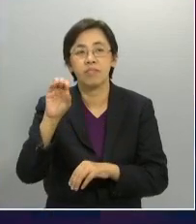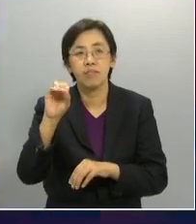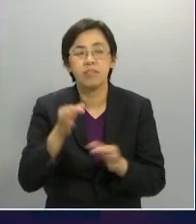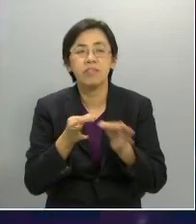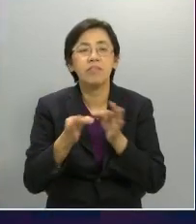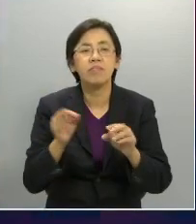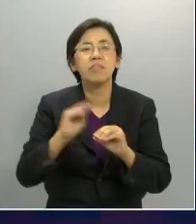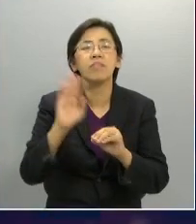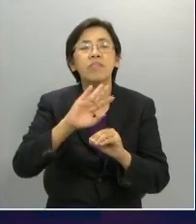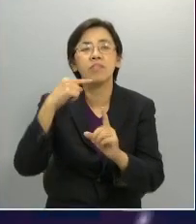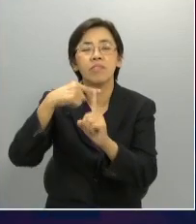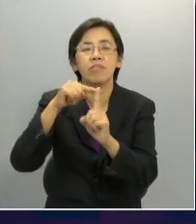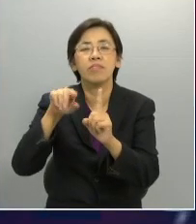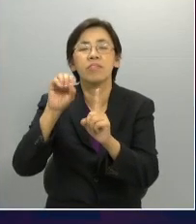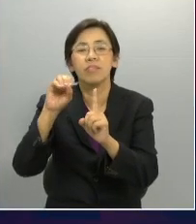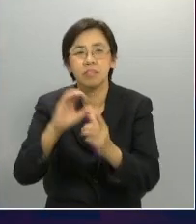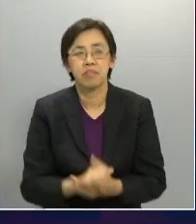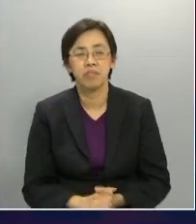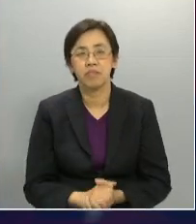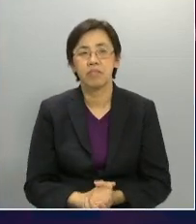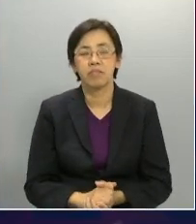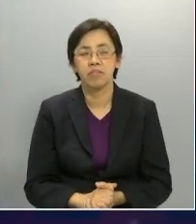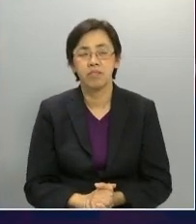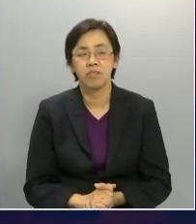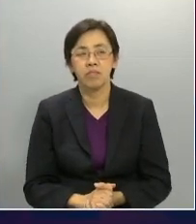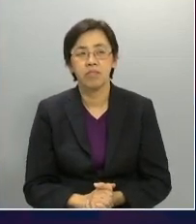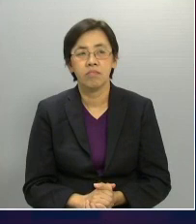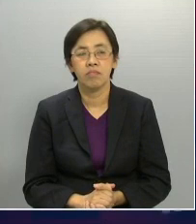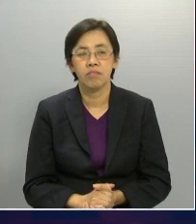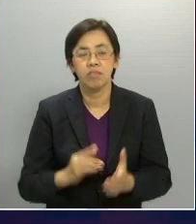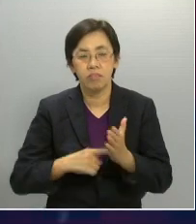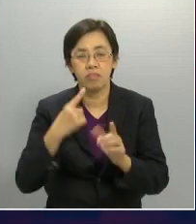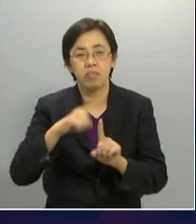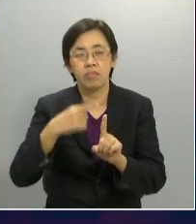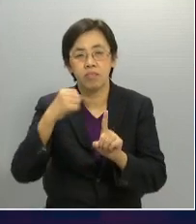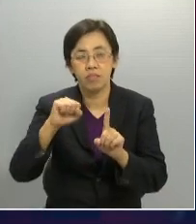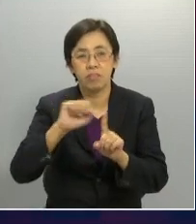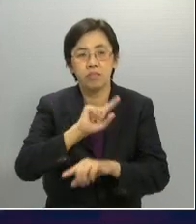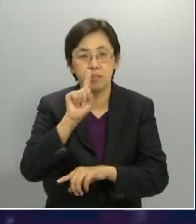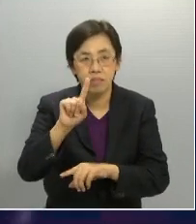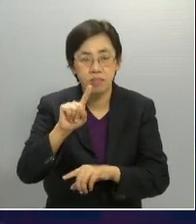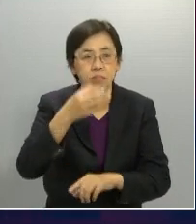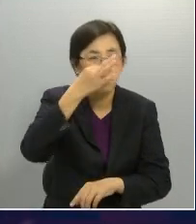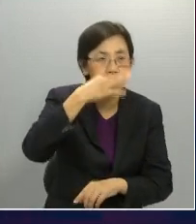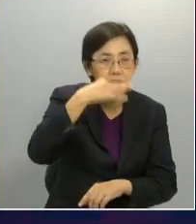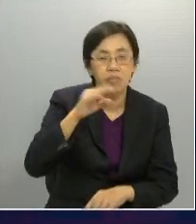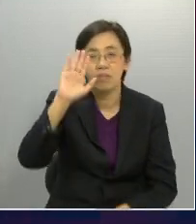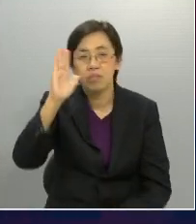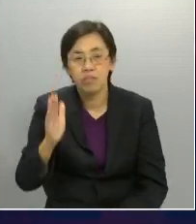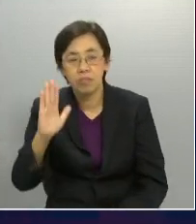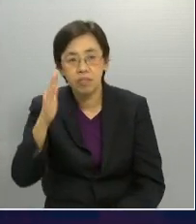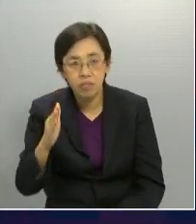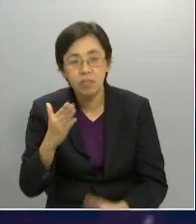ขยายความนะแต่ถ้าเราดู 1ตั้งแต่ 1ตุลาคมเป็นต้นมาเนี่ยปตทกับบางจากรอบนี้ปรับ